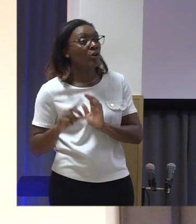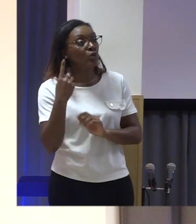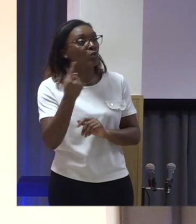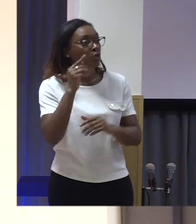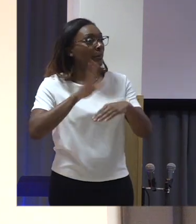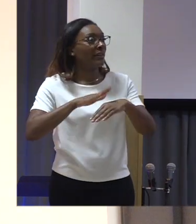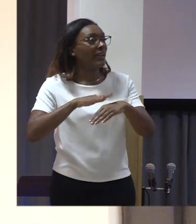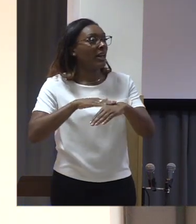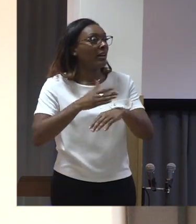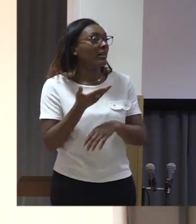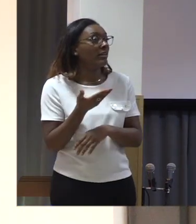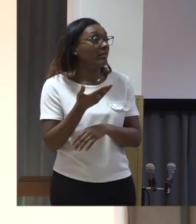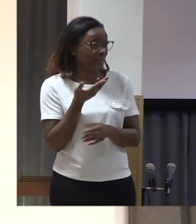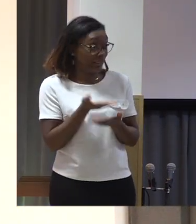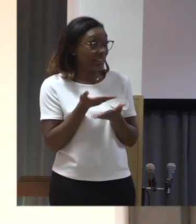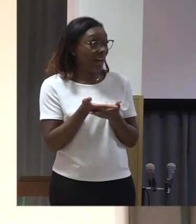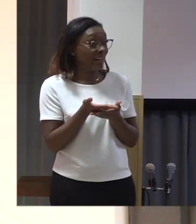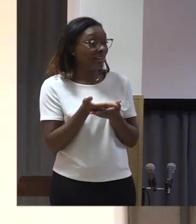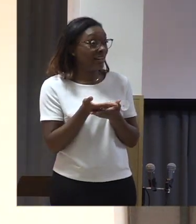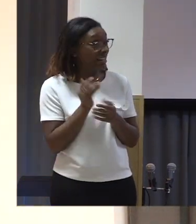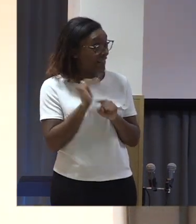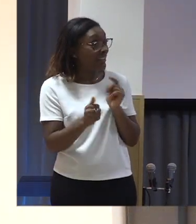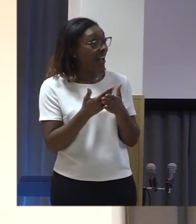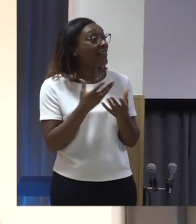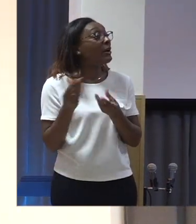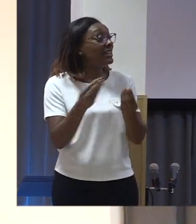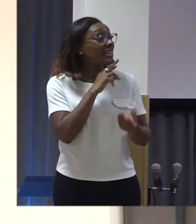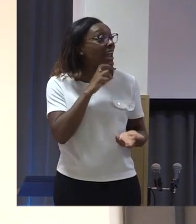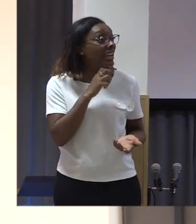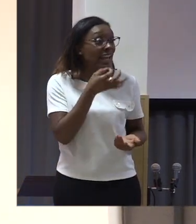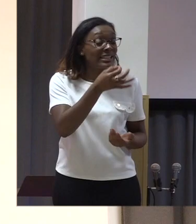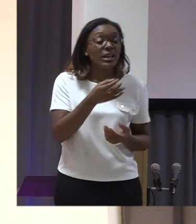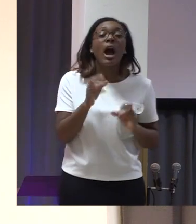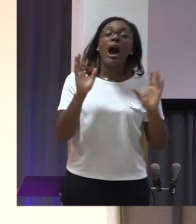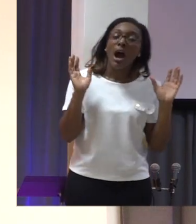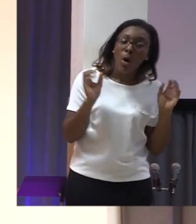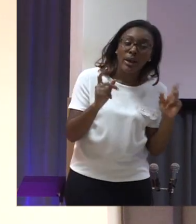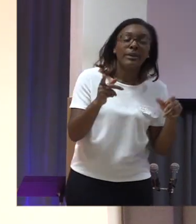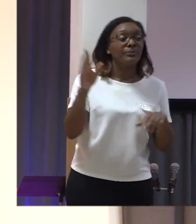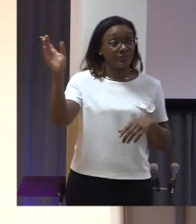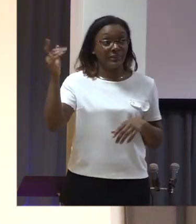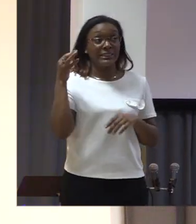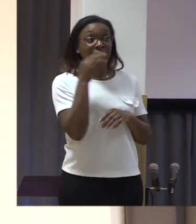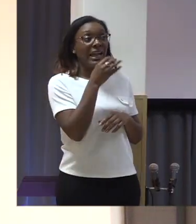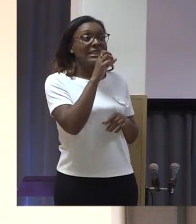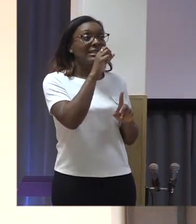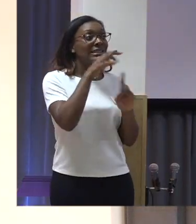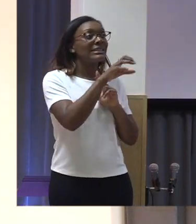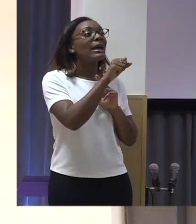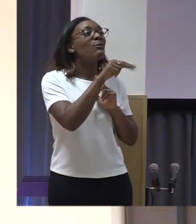Et c'est ce qu'il va faire avec les Israélites. Il va donner des avertissements. Il dit à Samuel, avertis mon